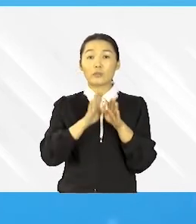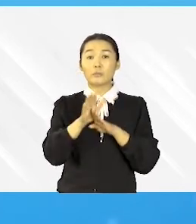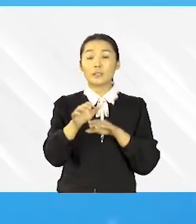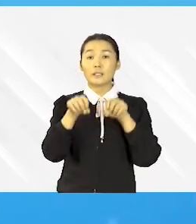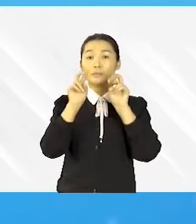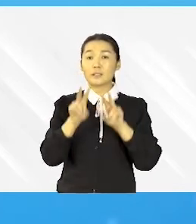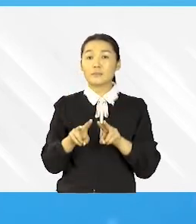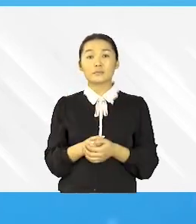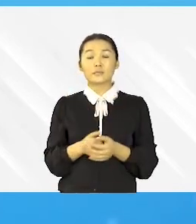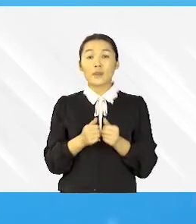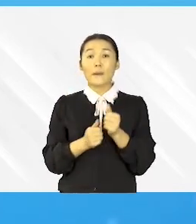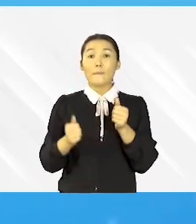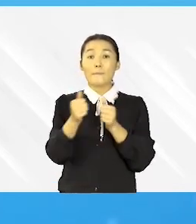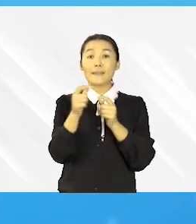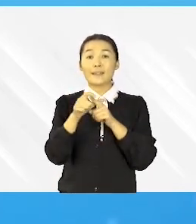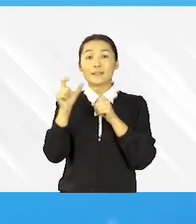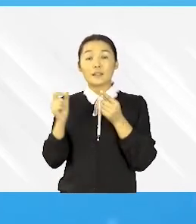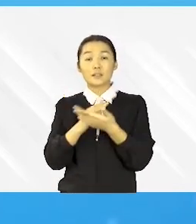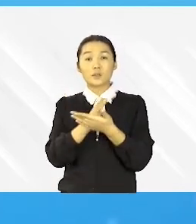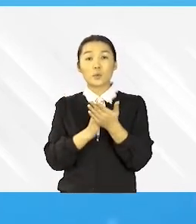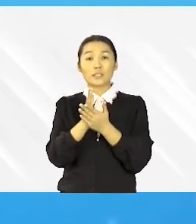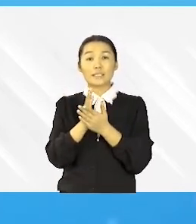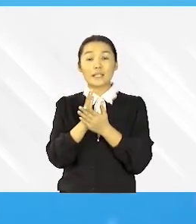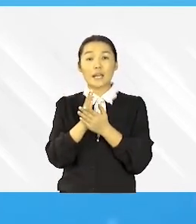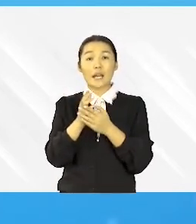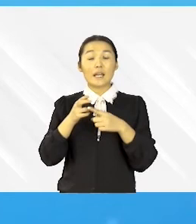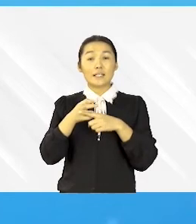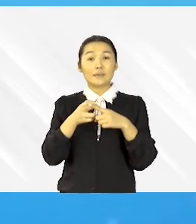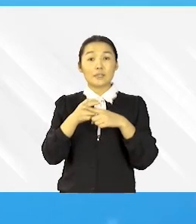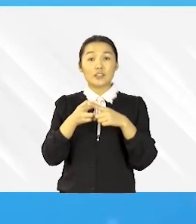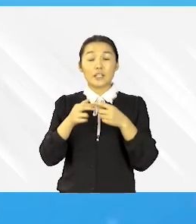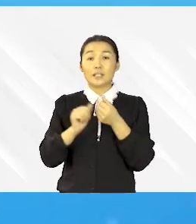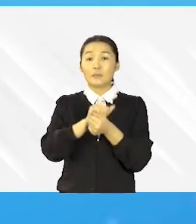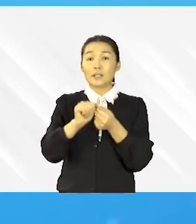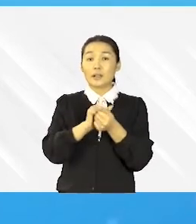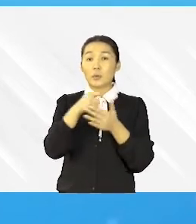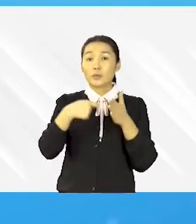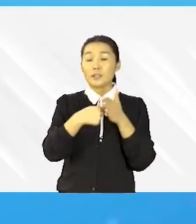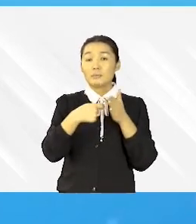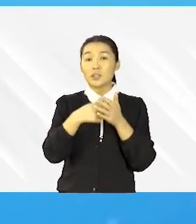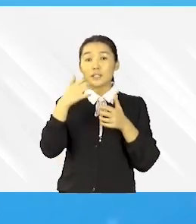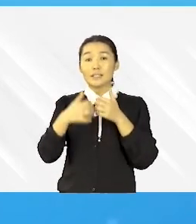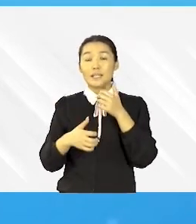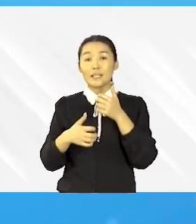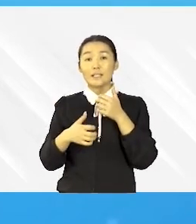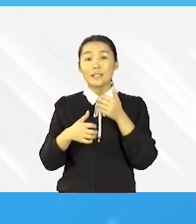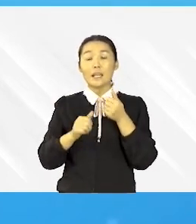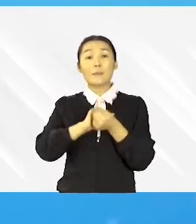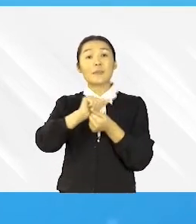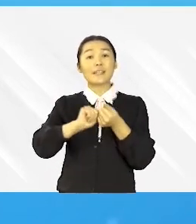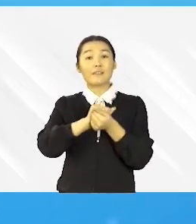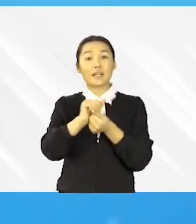специфические рабочие функции. Передний отдел служит для измельчения и переработки пищи, средний – для переваривания